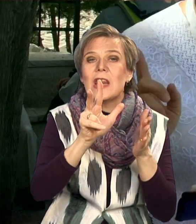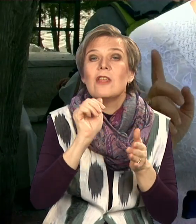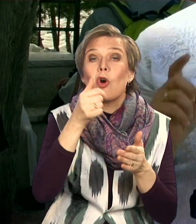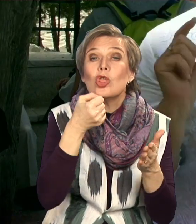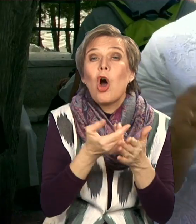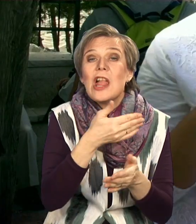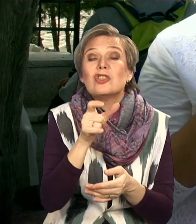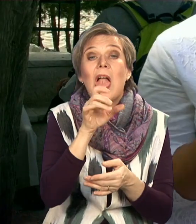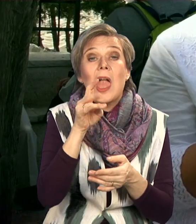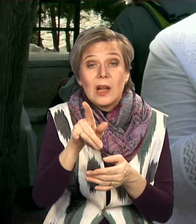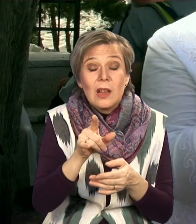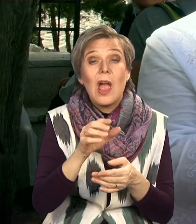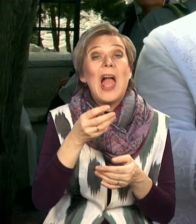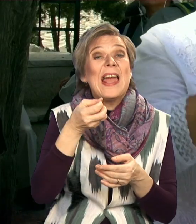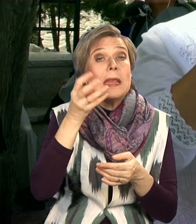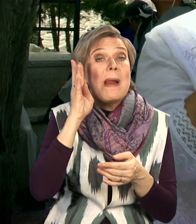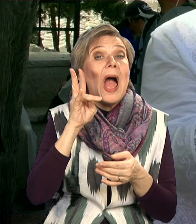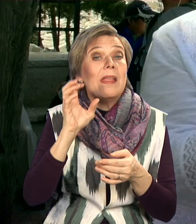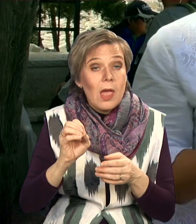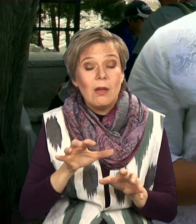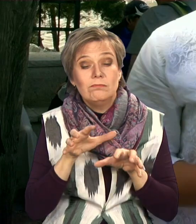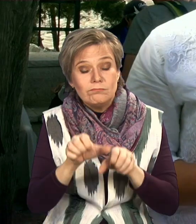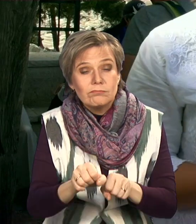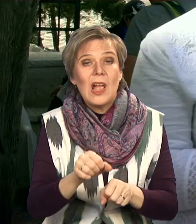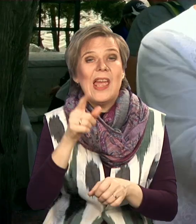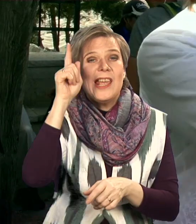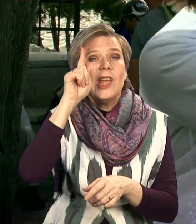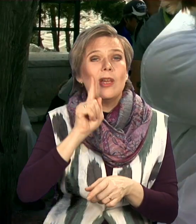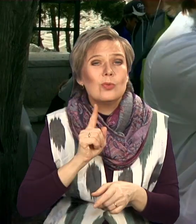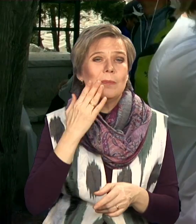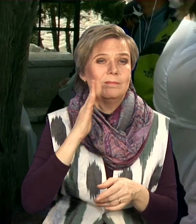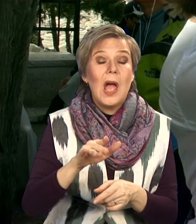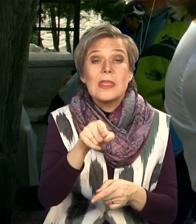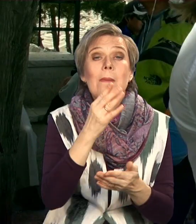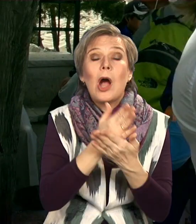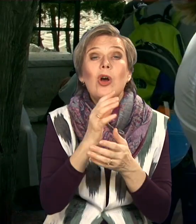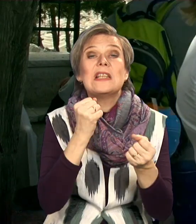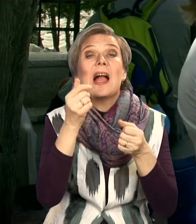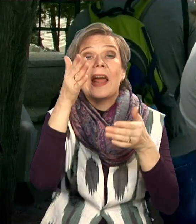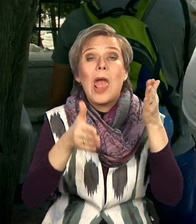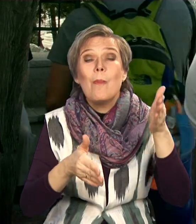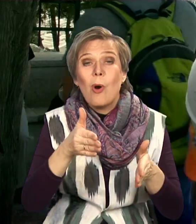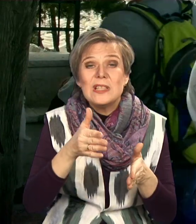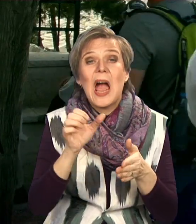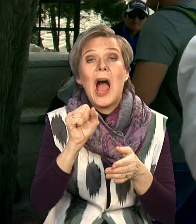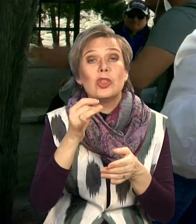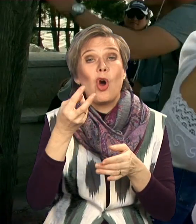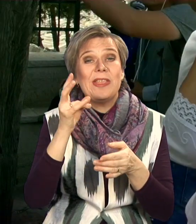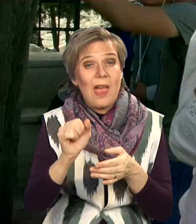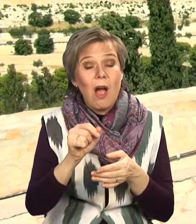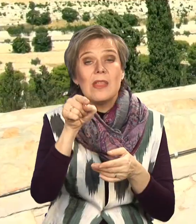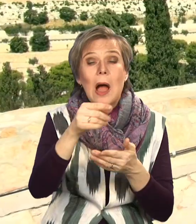эры римляне владеют Иерусалимом, владеют иудеи. И там находится их крепость Антония, там, где храмовая гора, там их крепость,